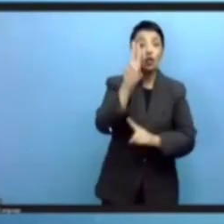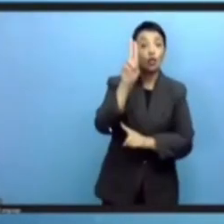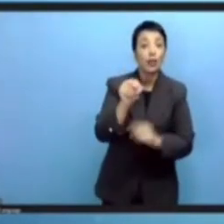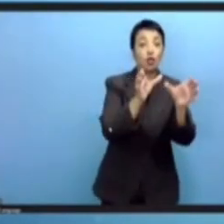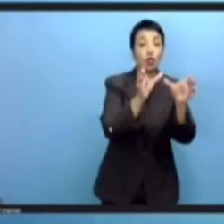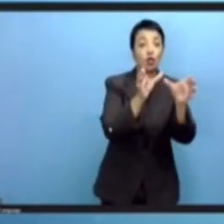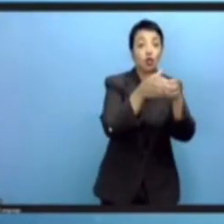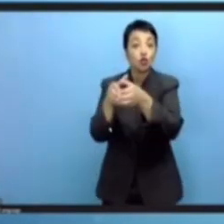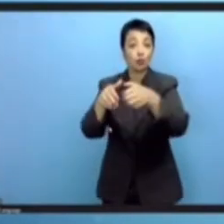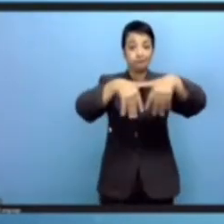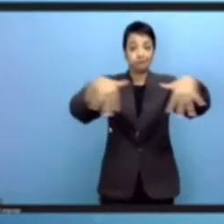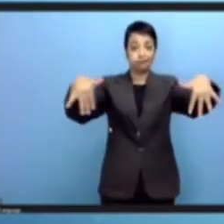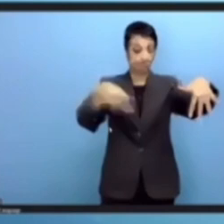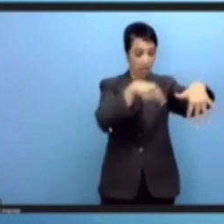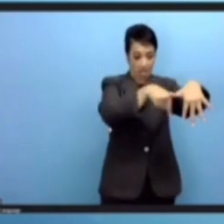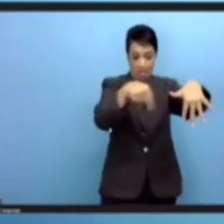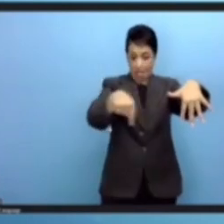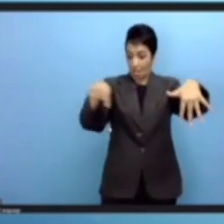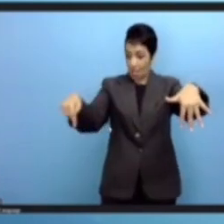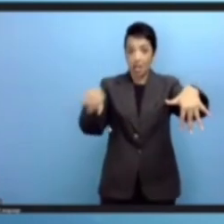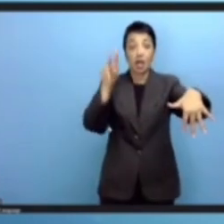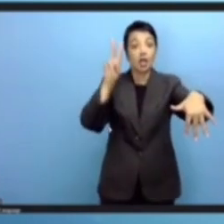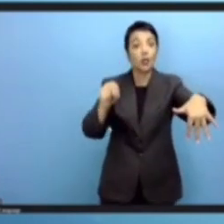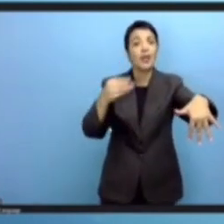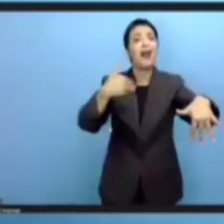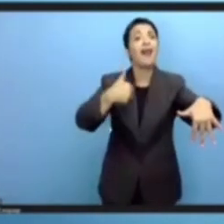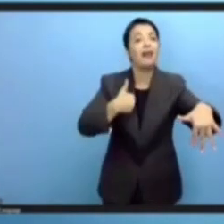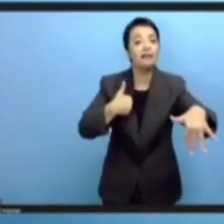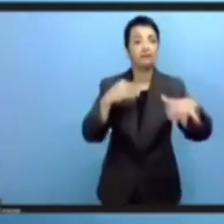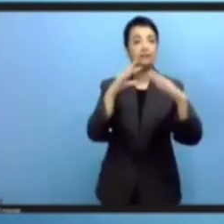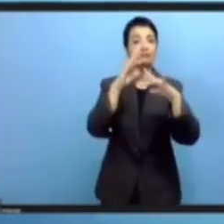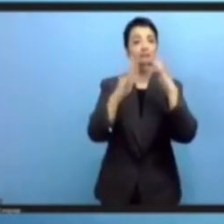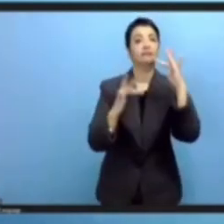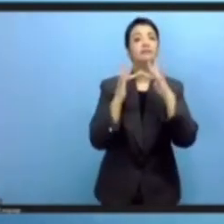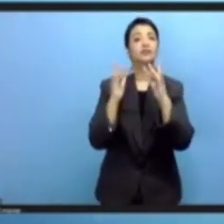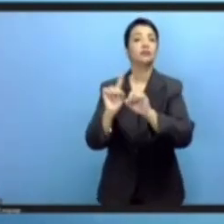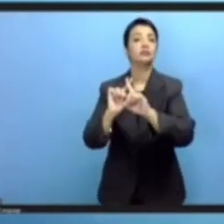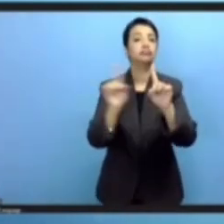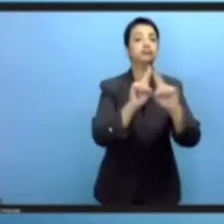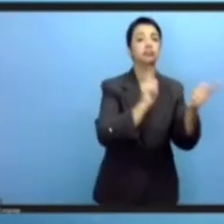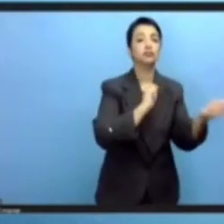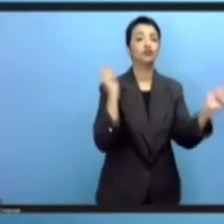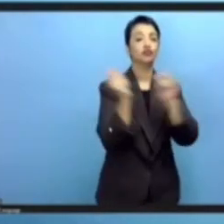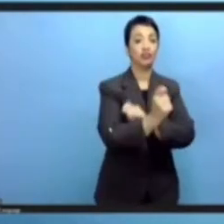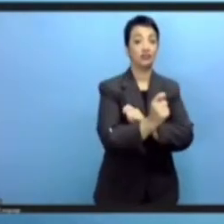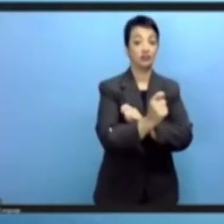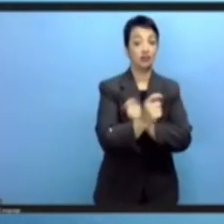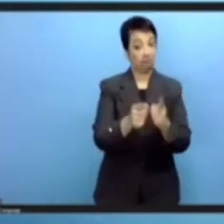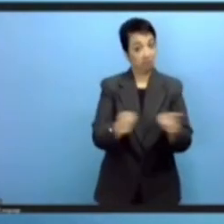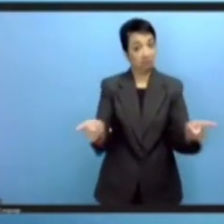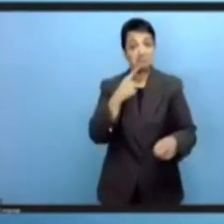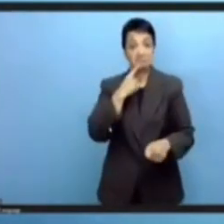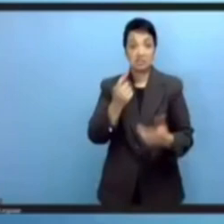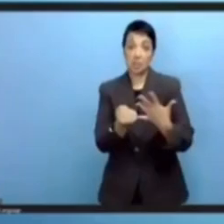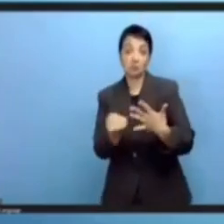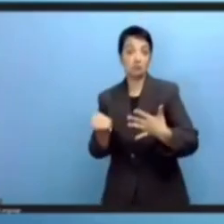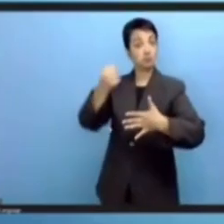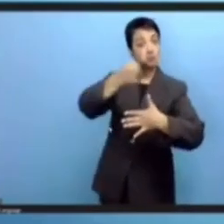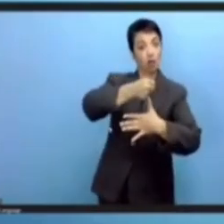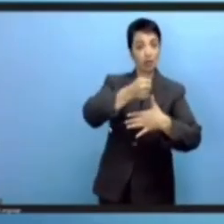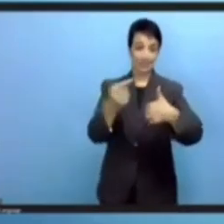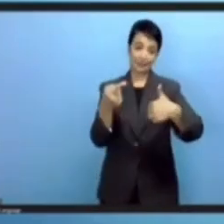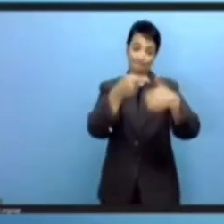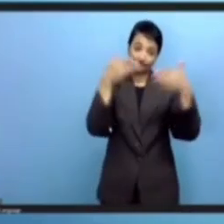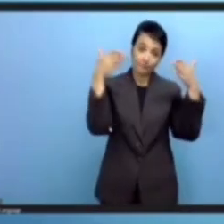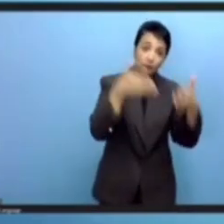institution des Nations Unies a comme tâche, comme priorité